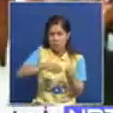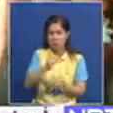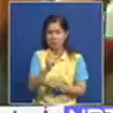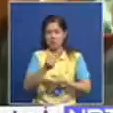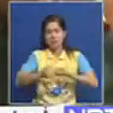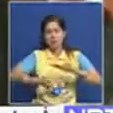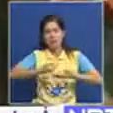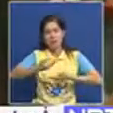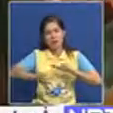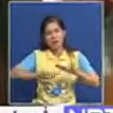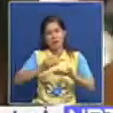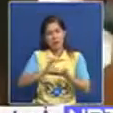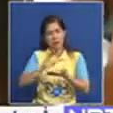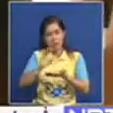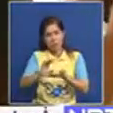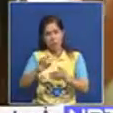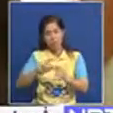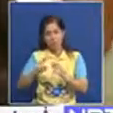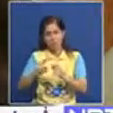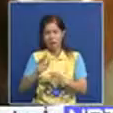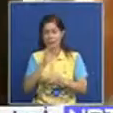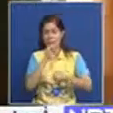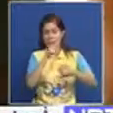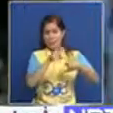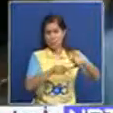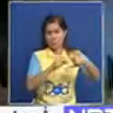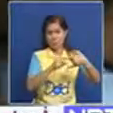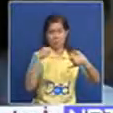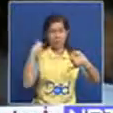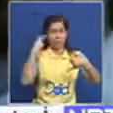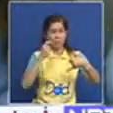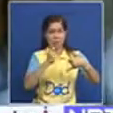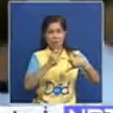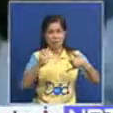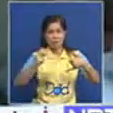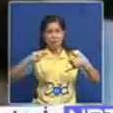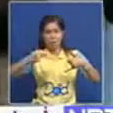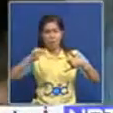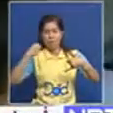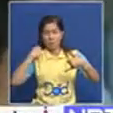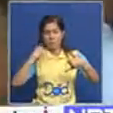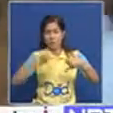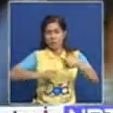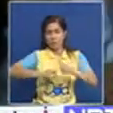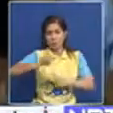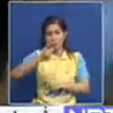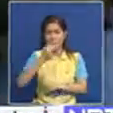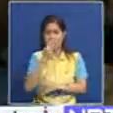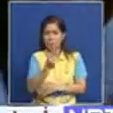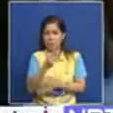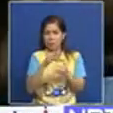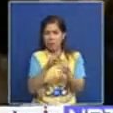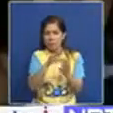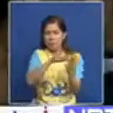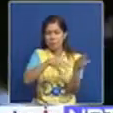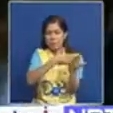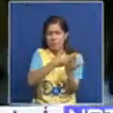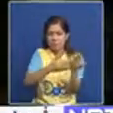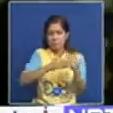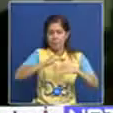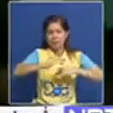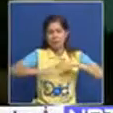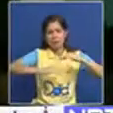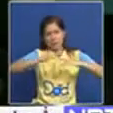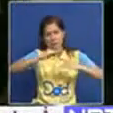นที่มีอยู่แล้วแต่หากนางองซานซูจีได้รับเลือกให้รัฐเป็นรัฐบาลนั้นก็จะต้องมาดูนะครับว่านโยบายการบริหารด้านเศรษฐกิจของประเทศเป็นอย่างไ